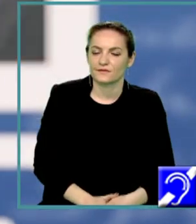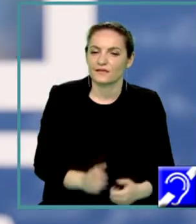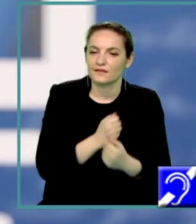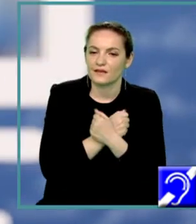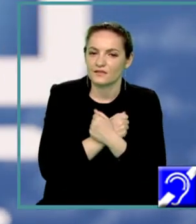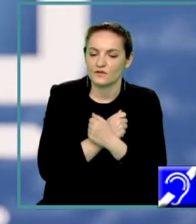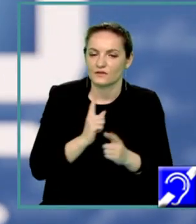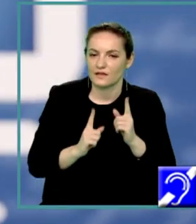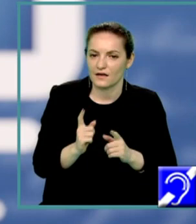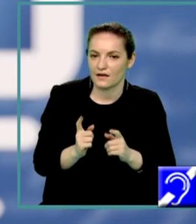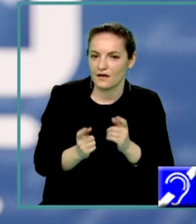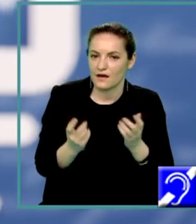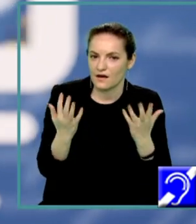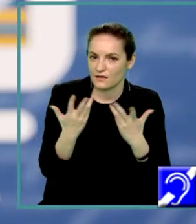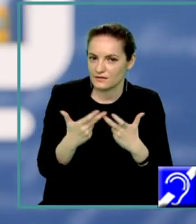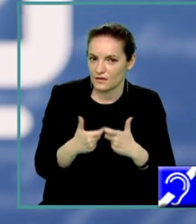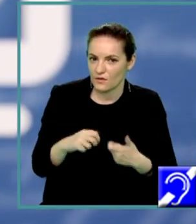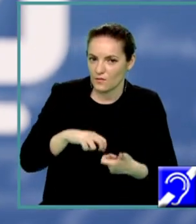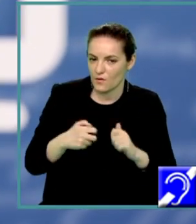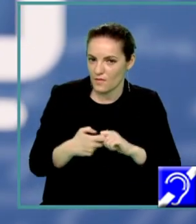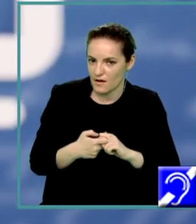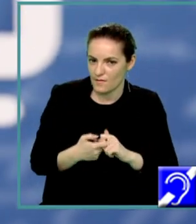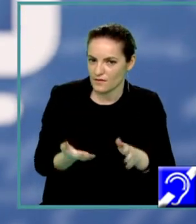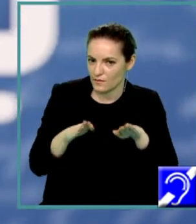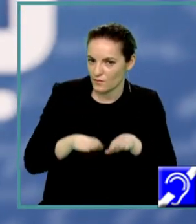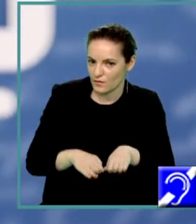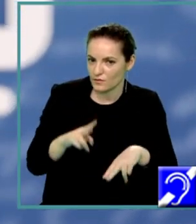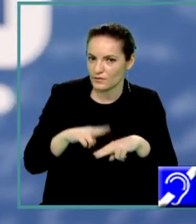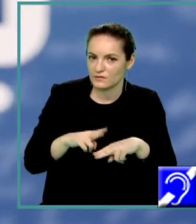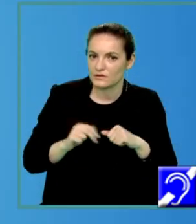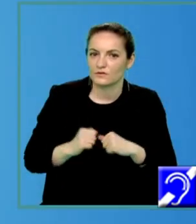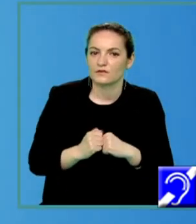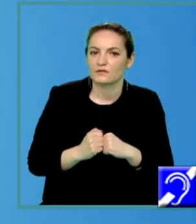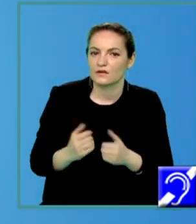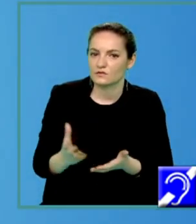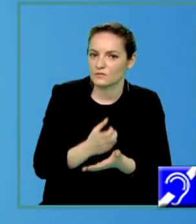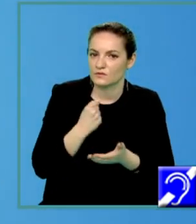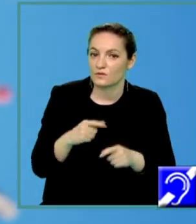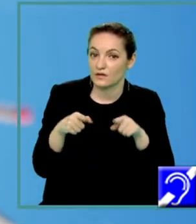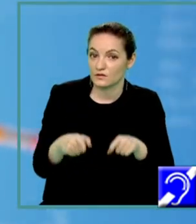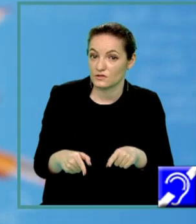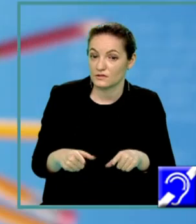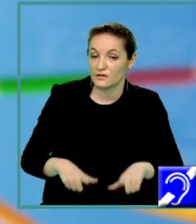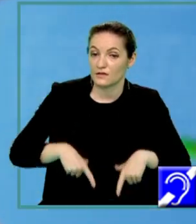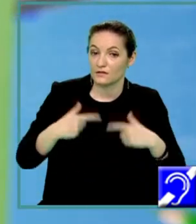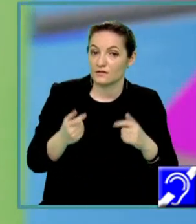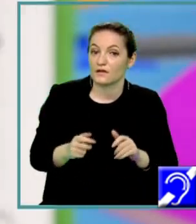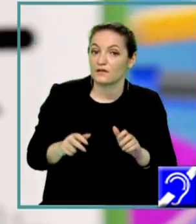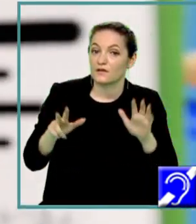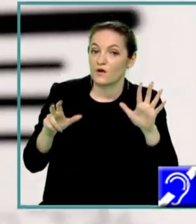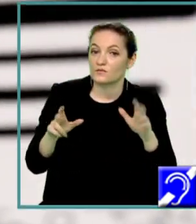Dragilor, dacă ați calculat problema de pe inscripția mormântului matematicianului Diofant, ați obținut că acesta a trăit 84 de